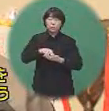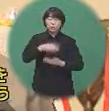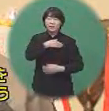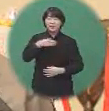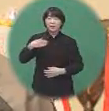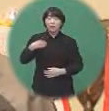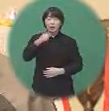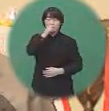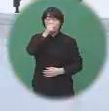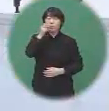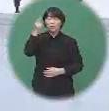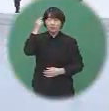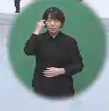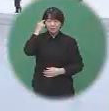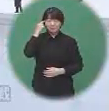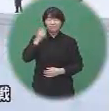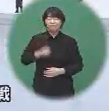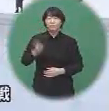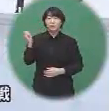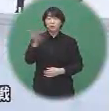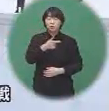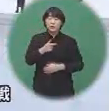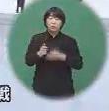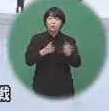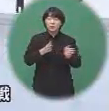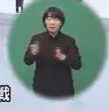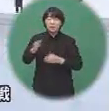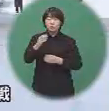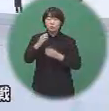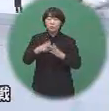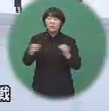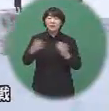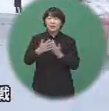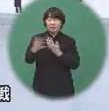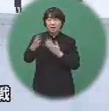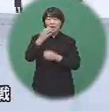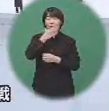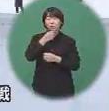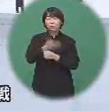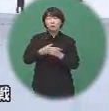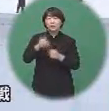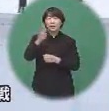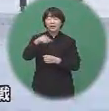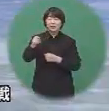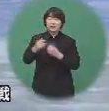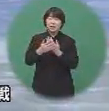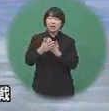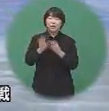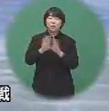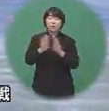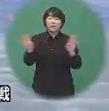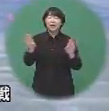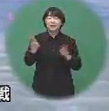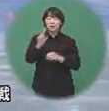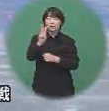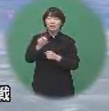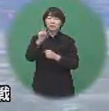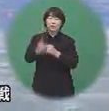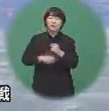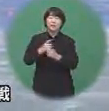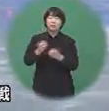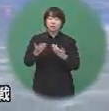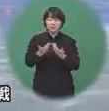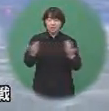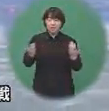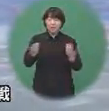いと思っています。 スピードスケートのインターハイが福島県で開かれたのは21年ぶりで、4日間にわた